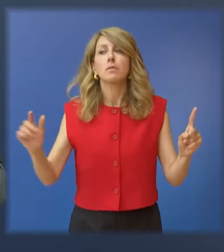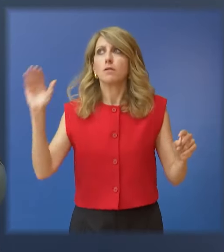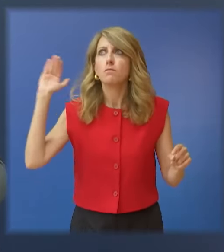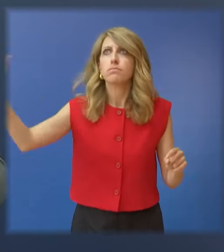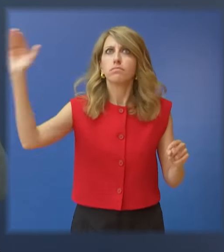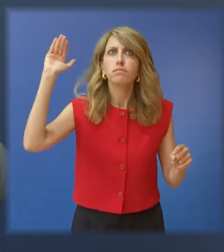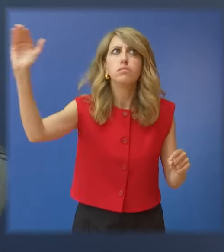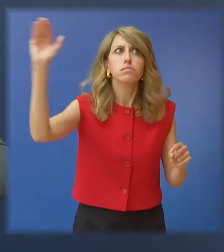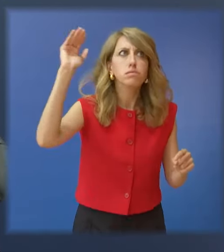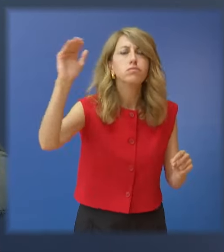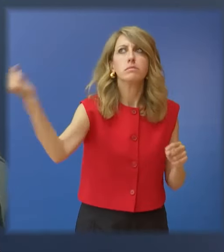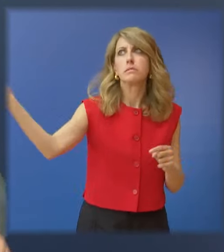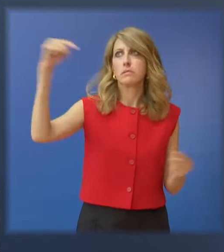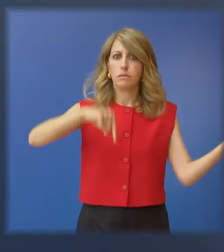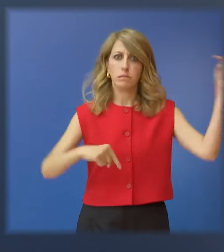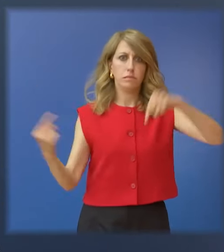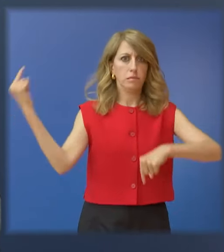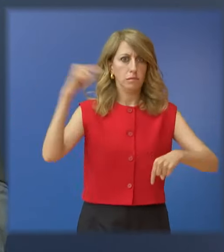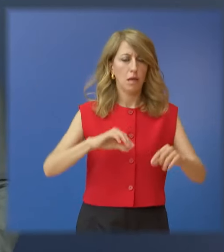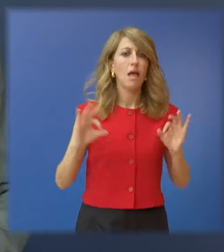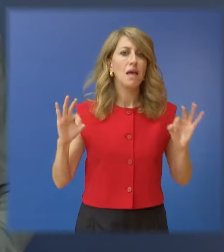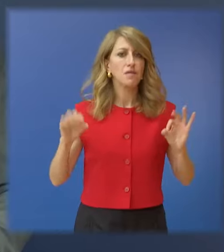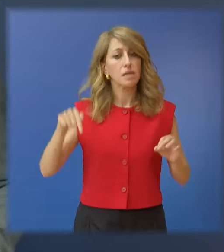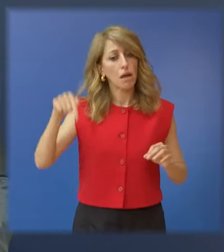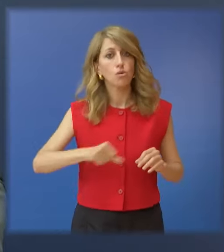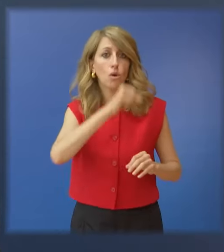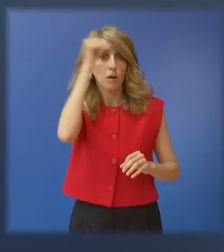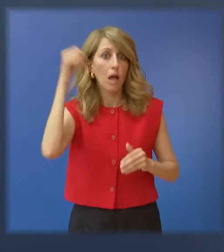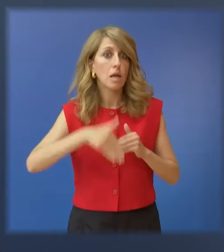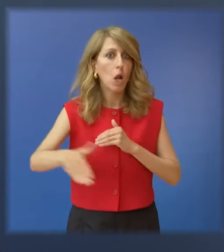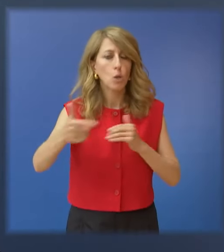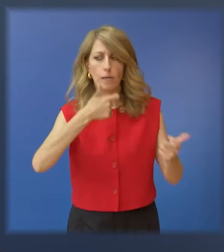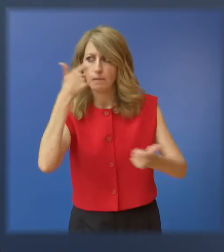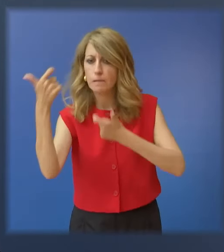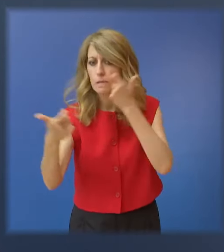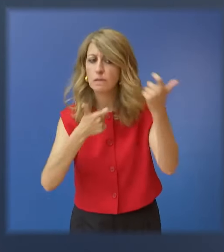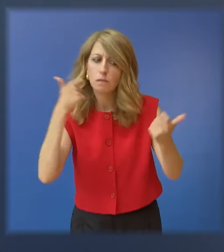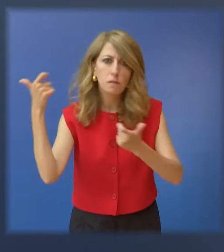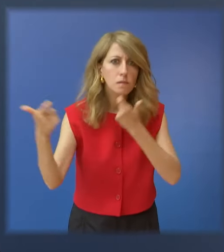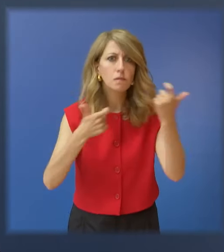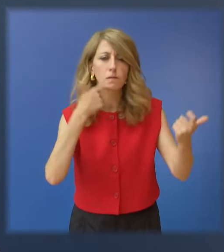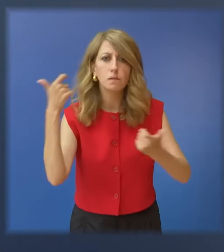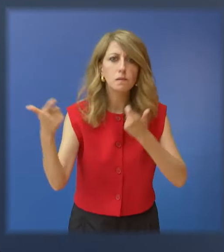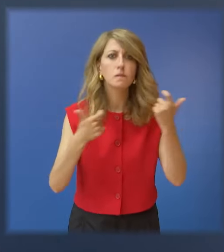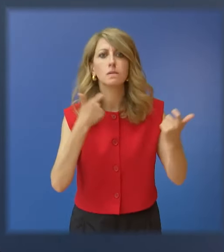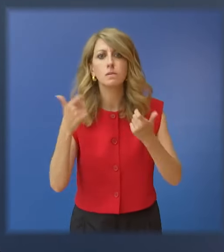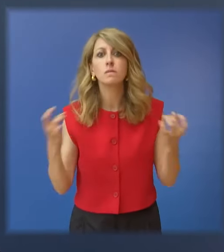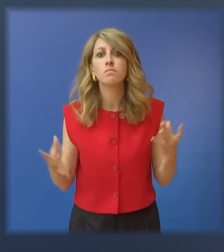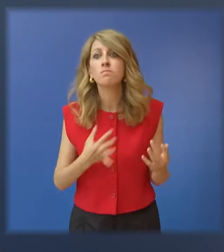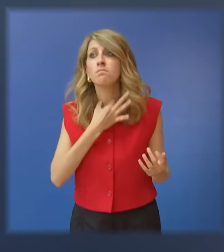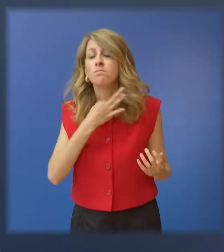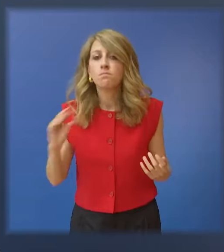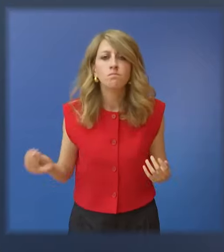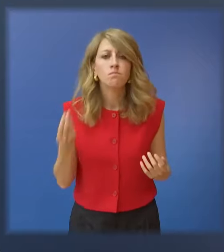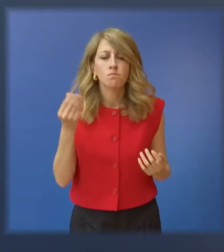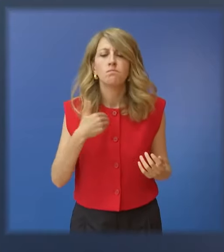χρειάζ θα θα απαιτεί και ήδη υπάρχει αυξημένη εγρήγορση όταν υπάρχει τέτοια ανάγκη υπάρχει συνδρομή όπως αντιστοίχως και εμείς